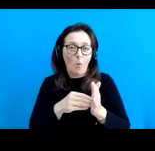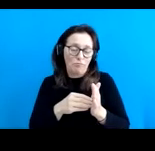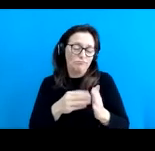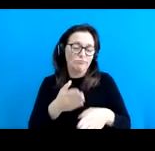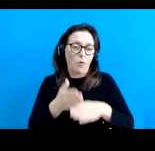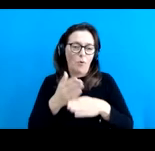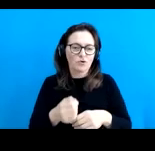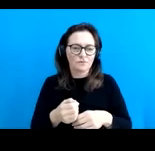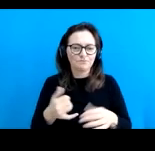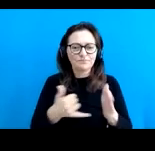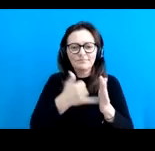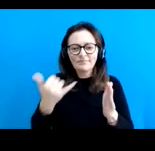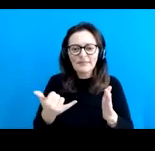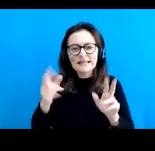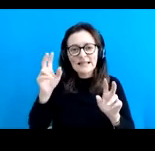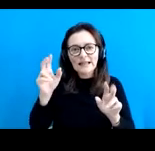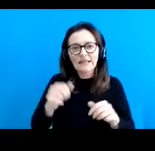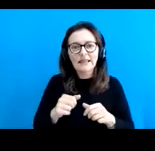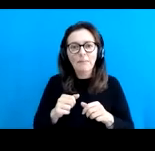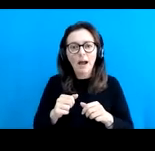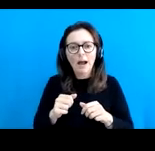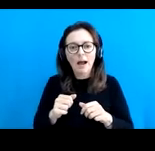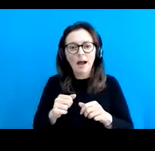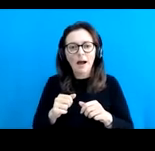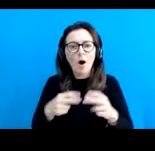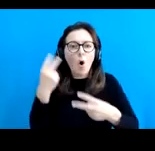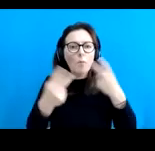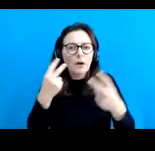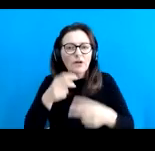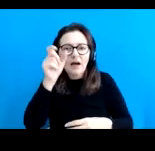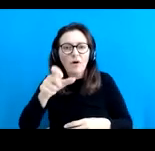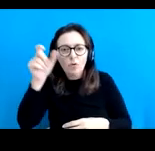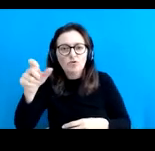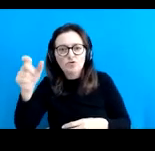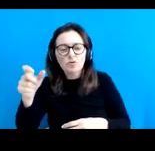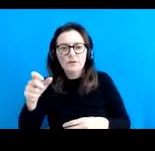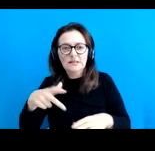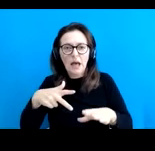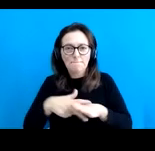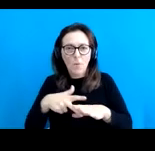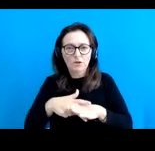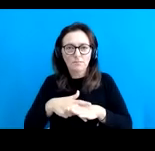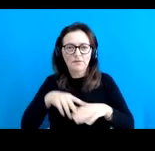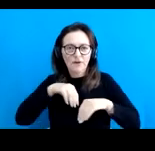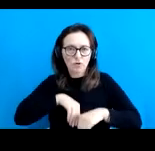Zadnjo temo v monografiji smo posvetili obravnavi oseb z motnjami v duševnem razvoju.